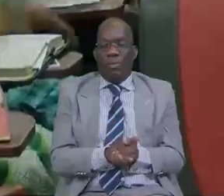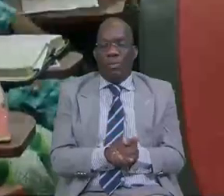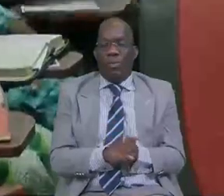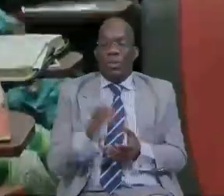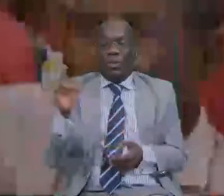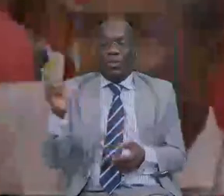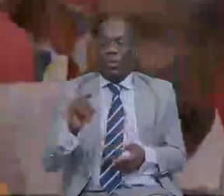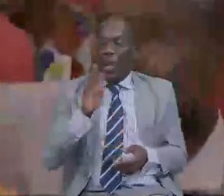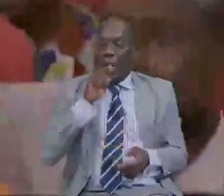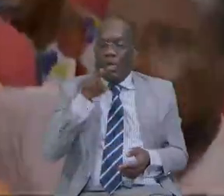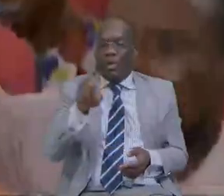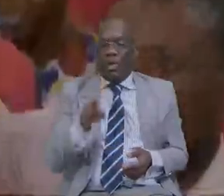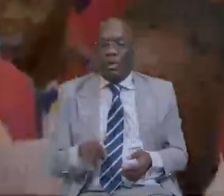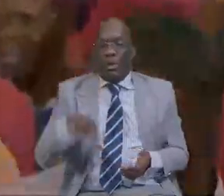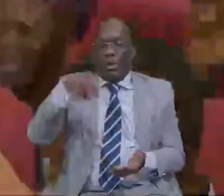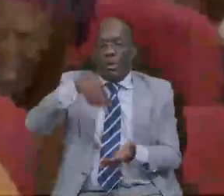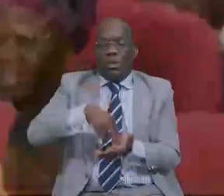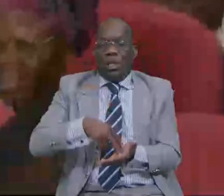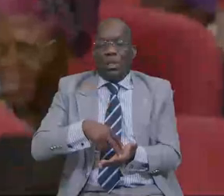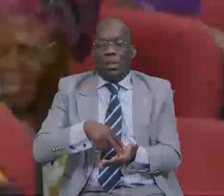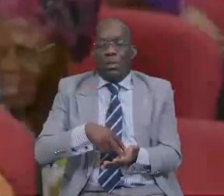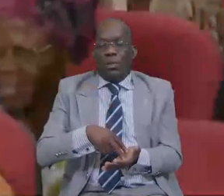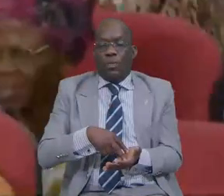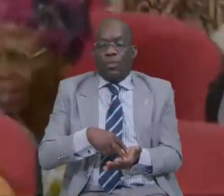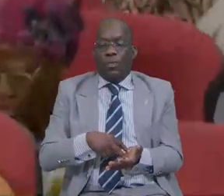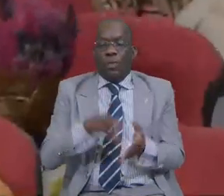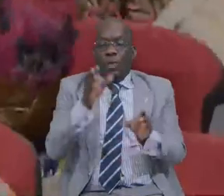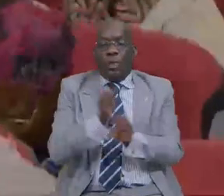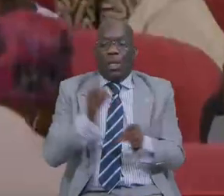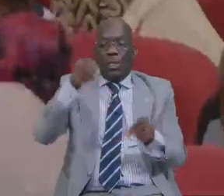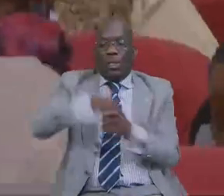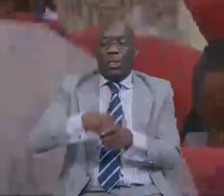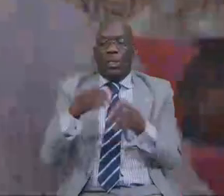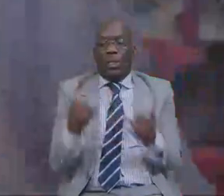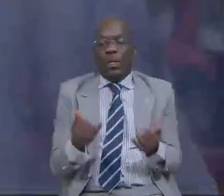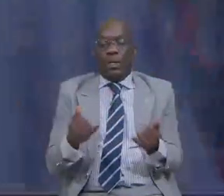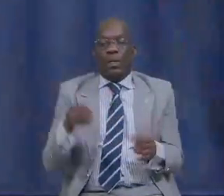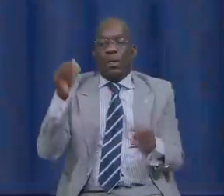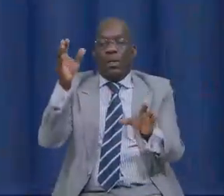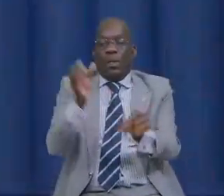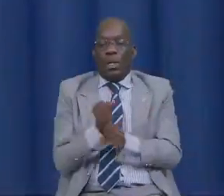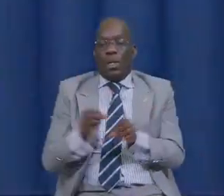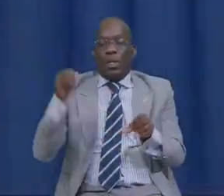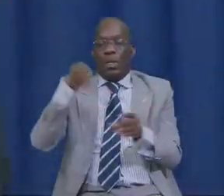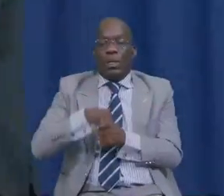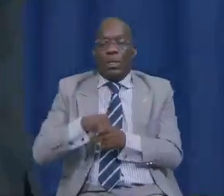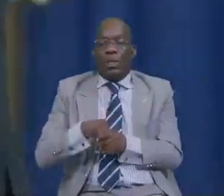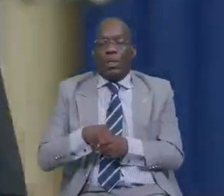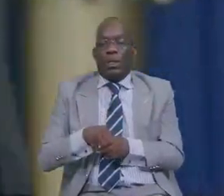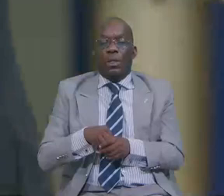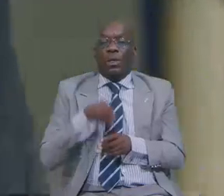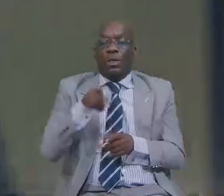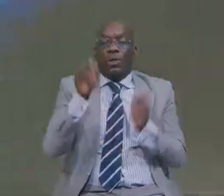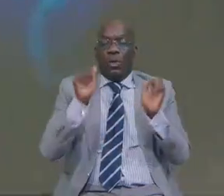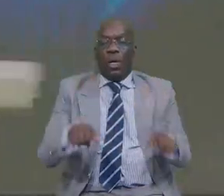Où es-tu? Lève-toi, non? Reçois-le maintenant. Reçois. Tu peux. Tu peux.